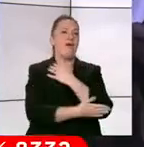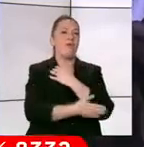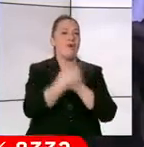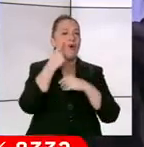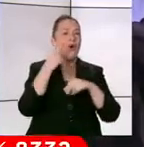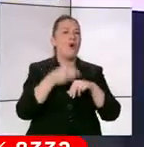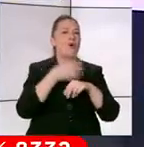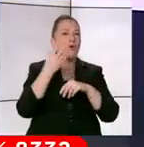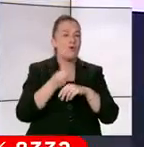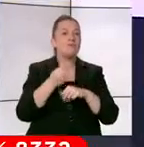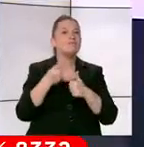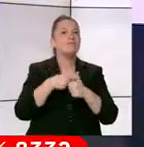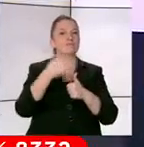miktarda